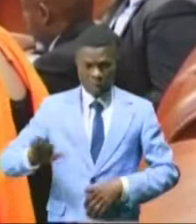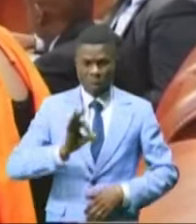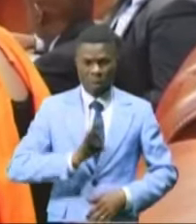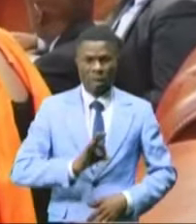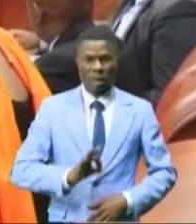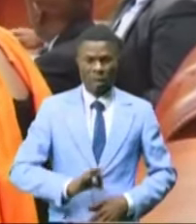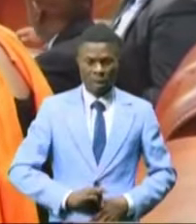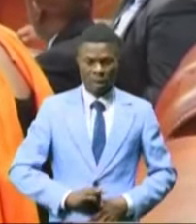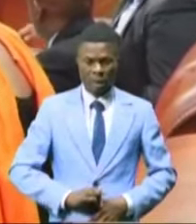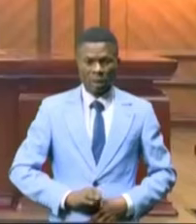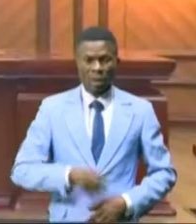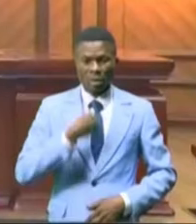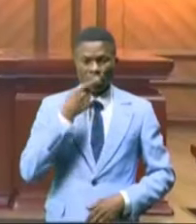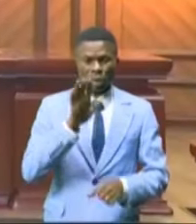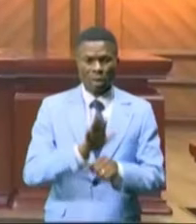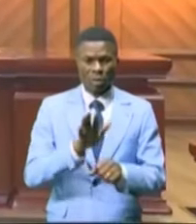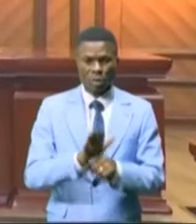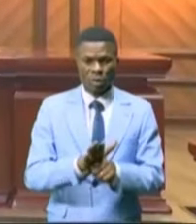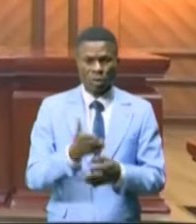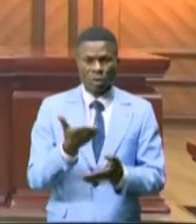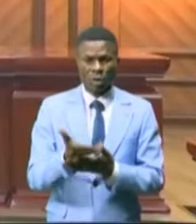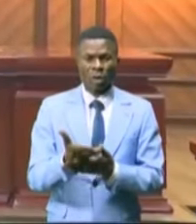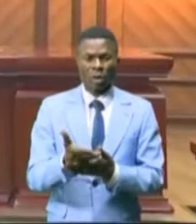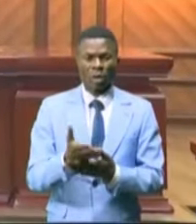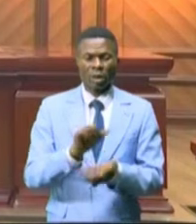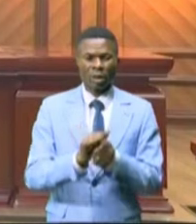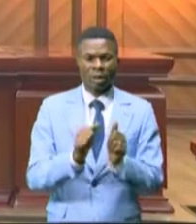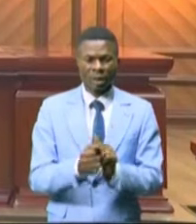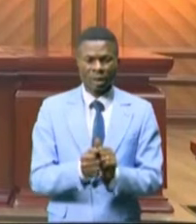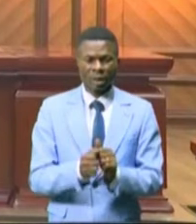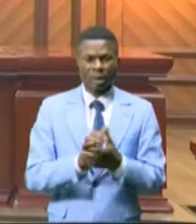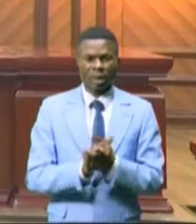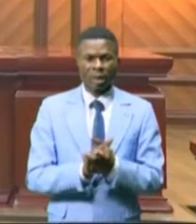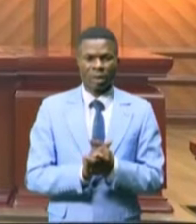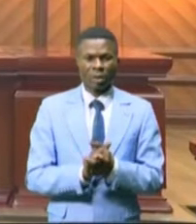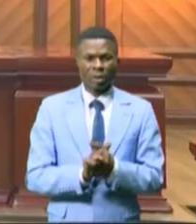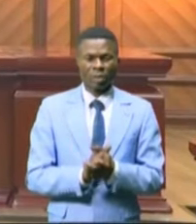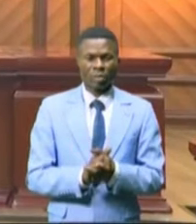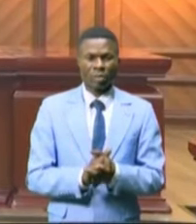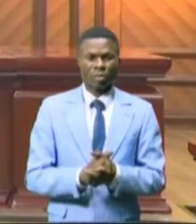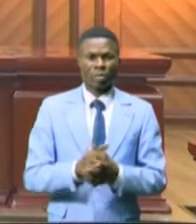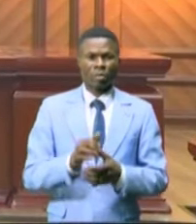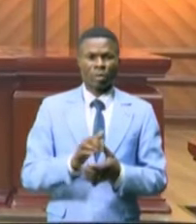les missions qu'il a conduites du 28 février au 5 mars 2024,